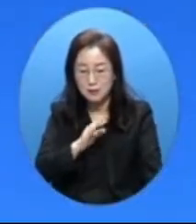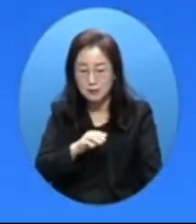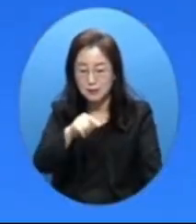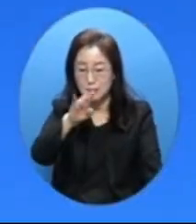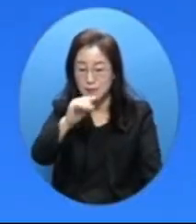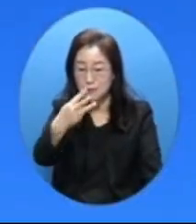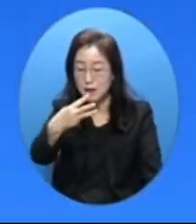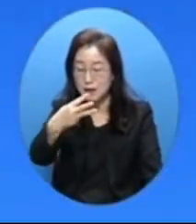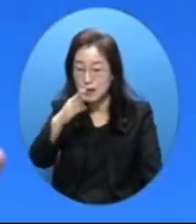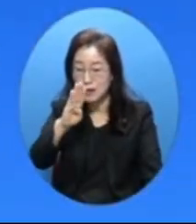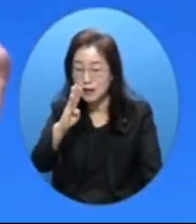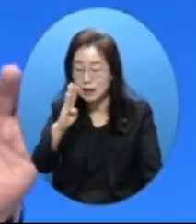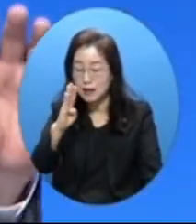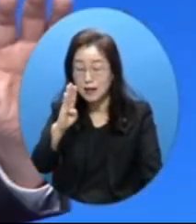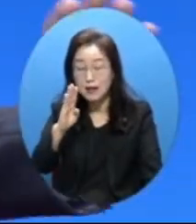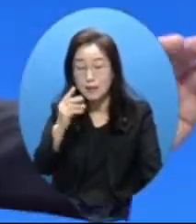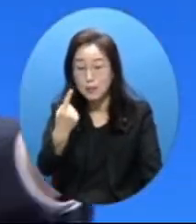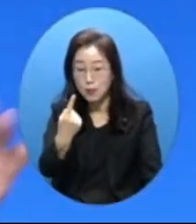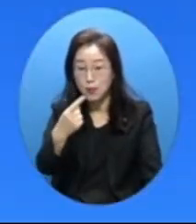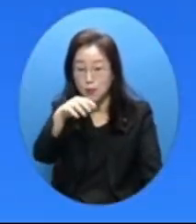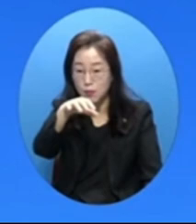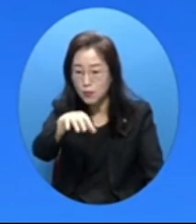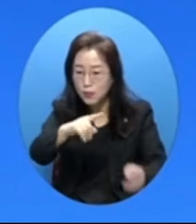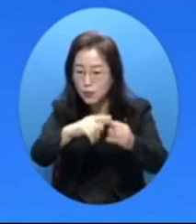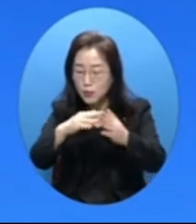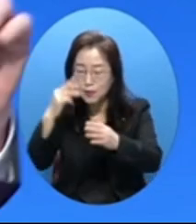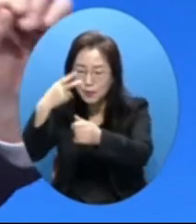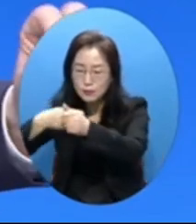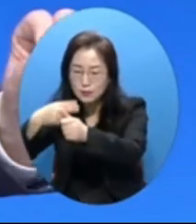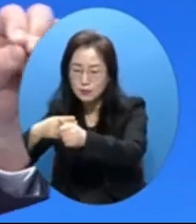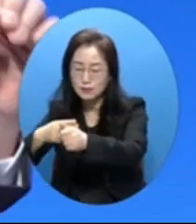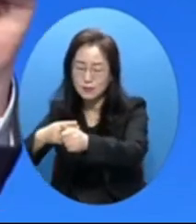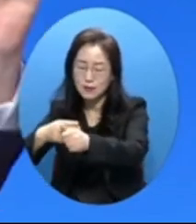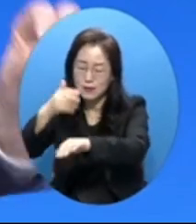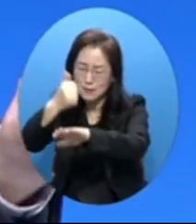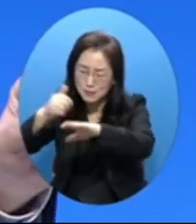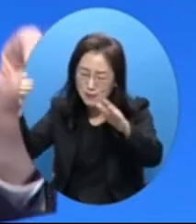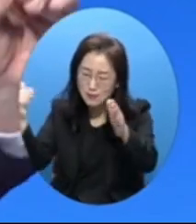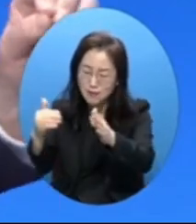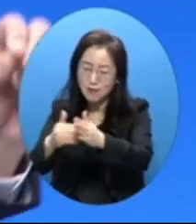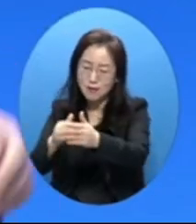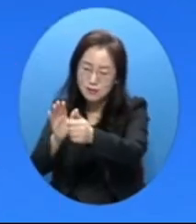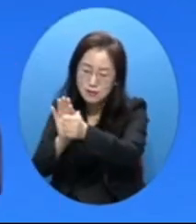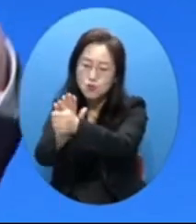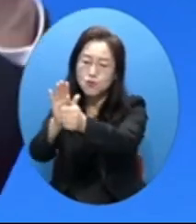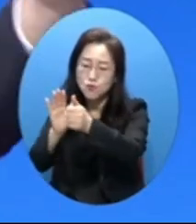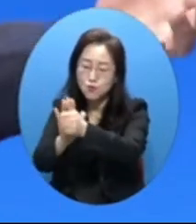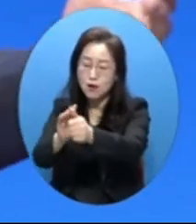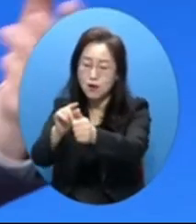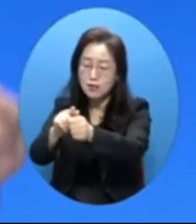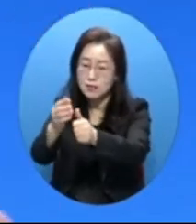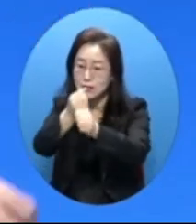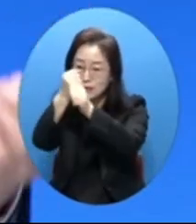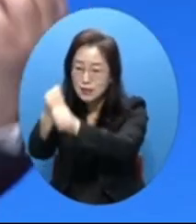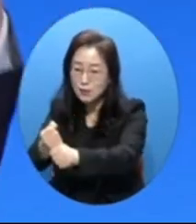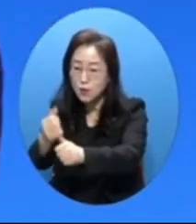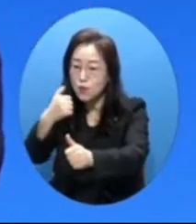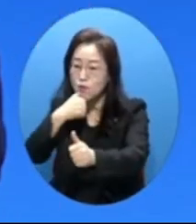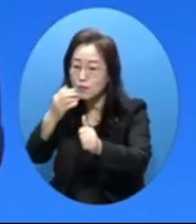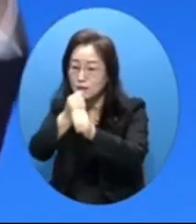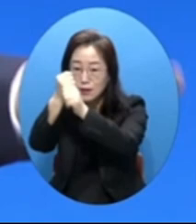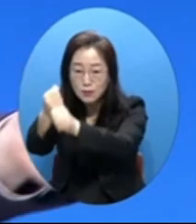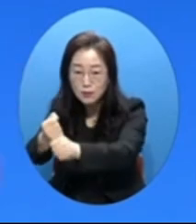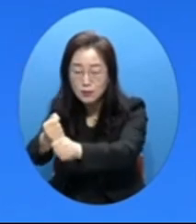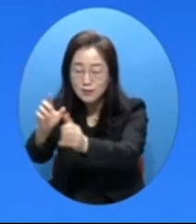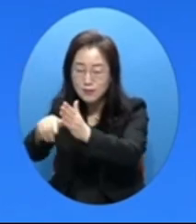그 강아지 싸워도 뭐래 선교를 도왔습니다 마지막 사도 바울이 가만히 있을 때까지도 성경금을 보내준